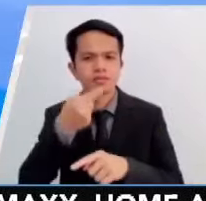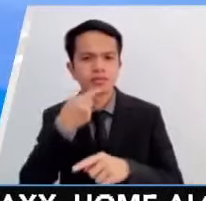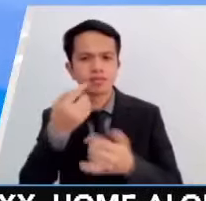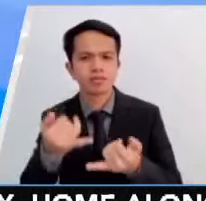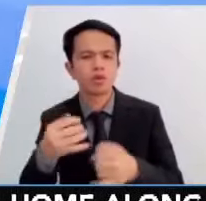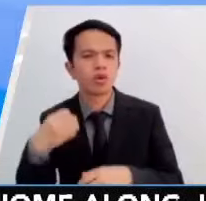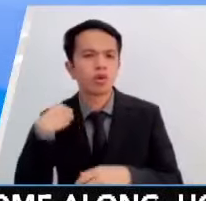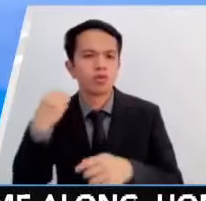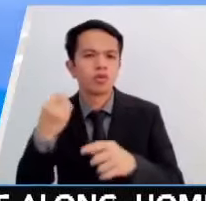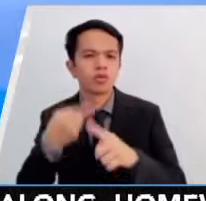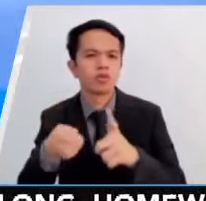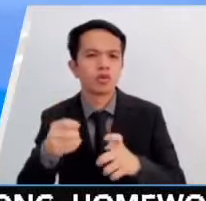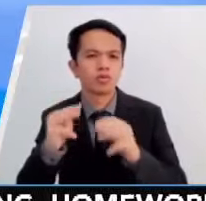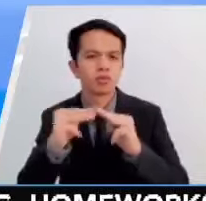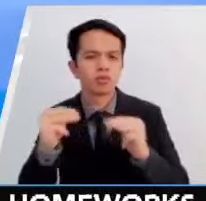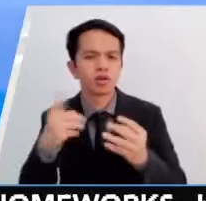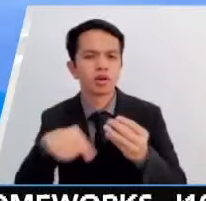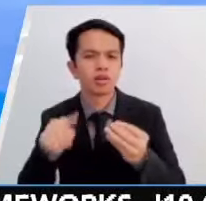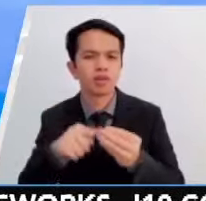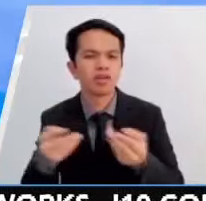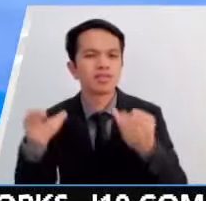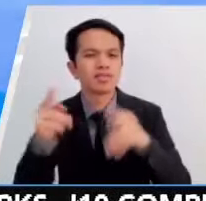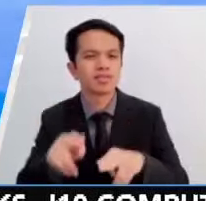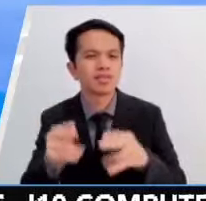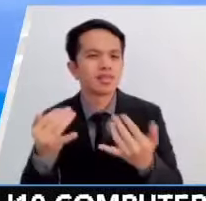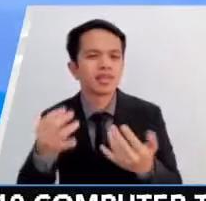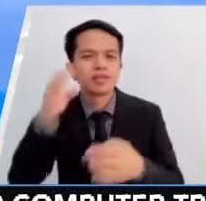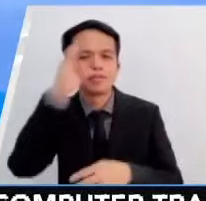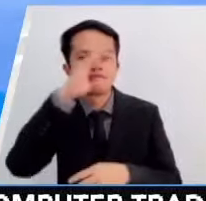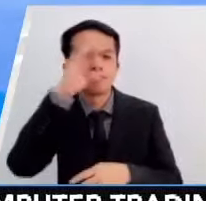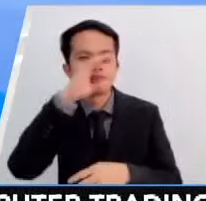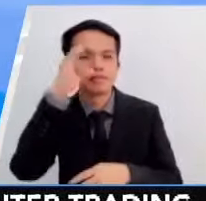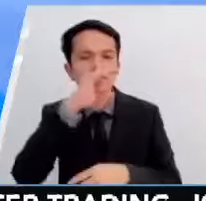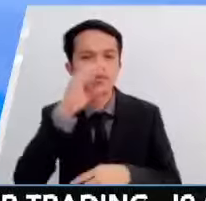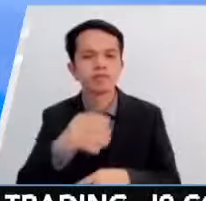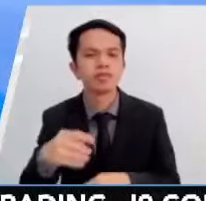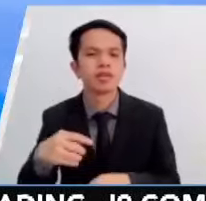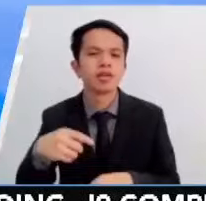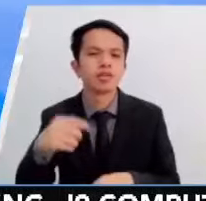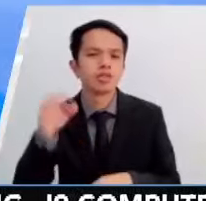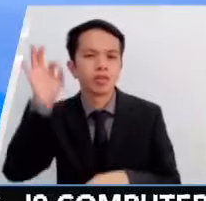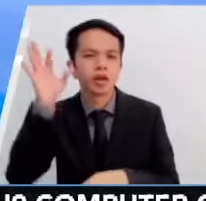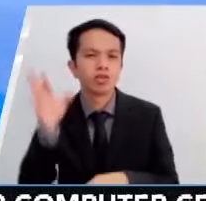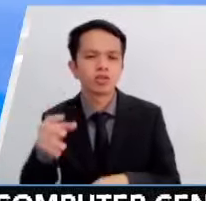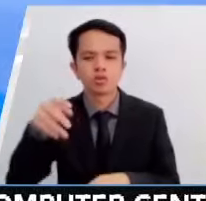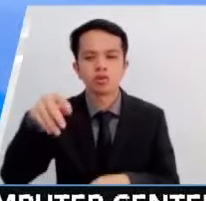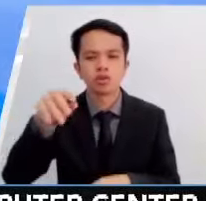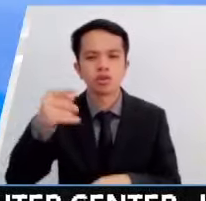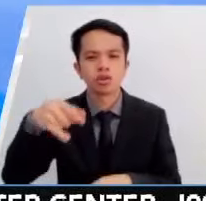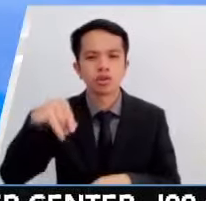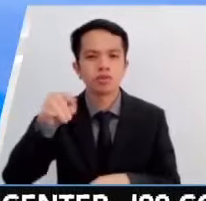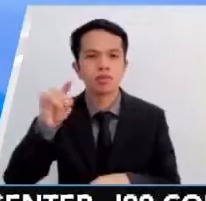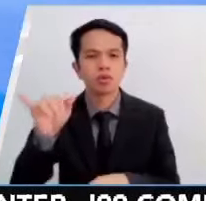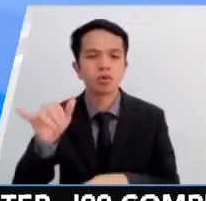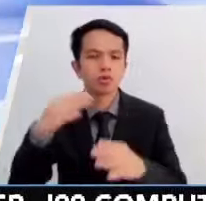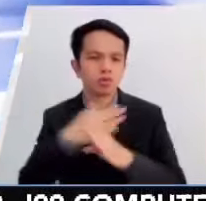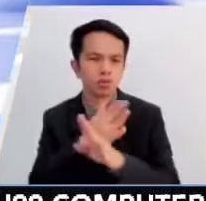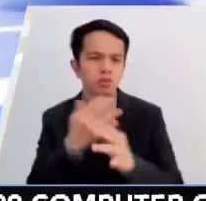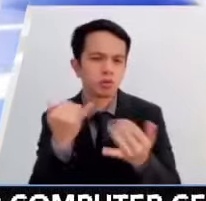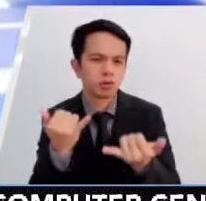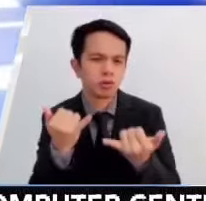Malacanang patungkol naman sa nangyayaring paghahanap kay Pastor Apollo Quiboloy sa Davao City. May ulat on the spot si Ivan